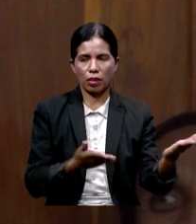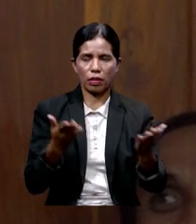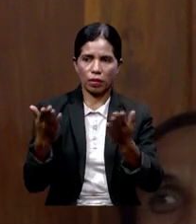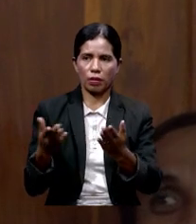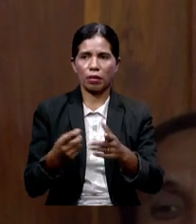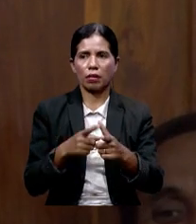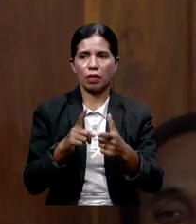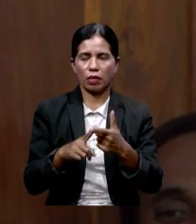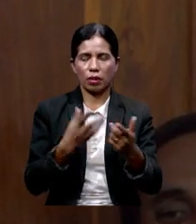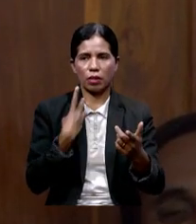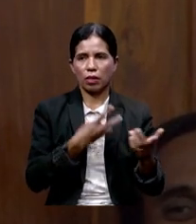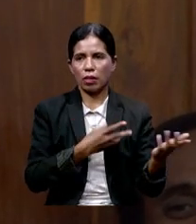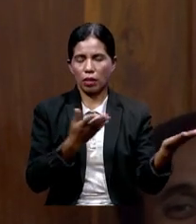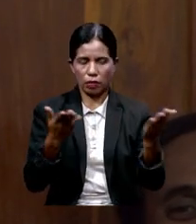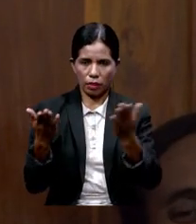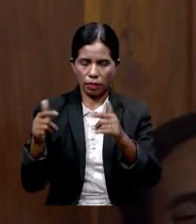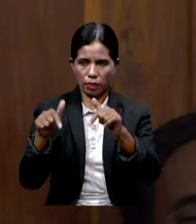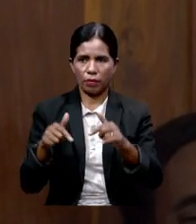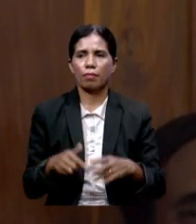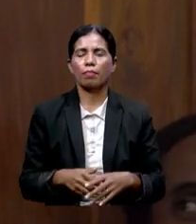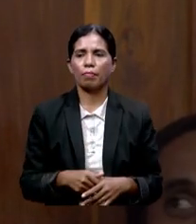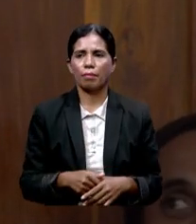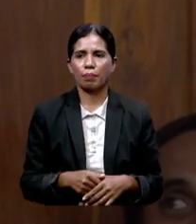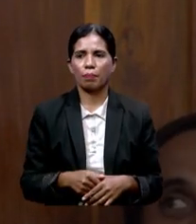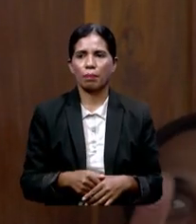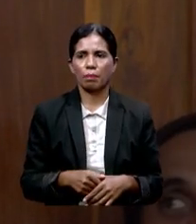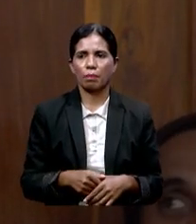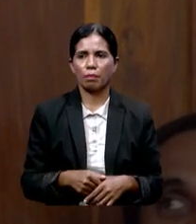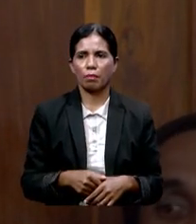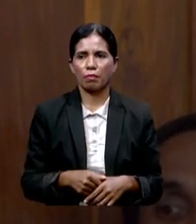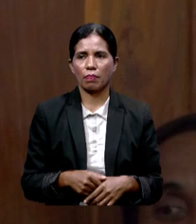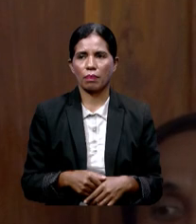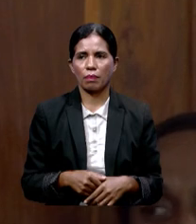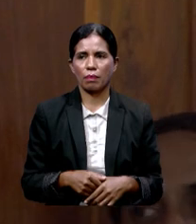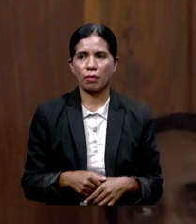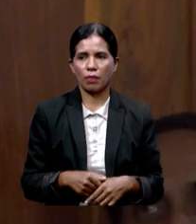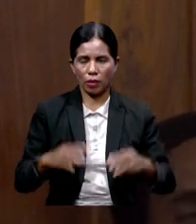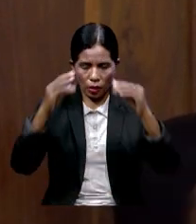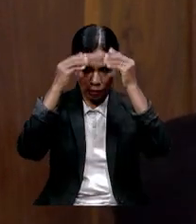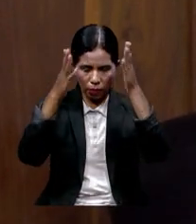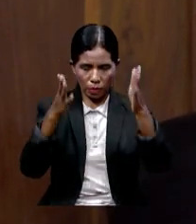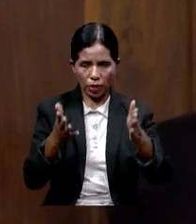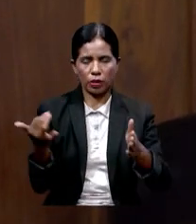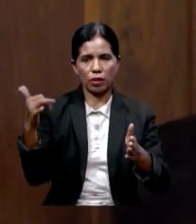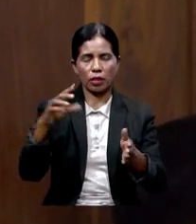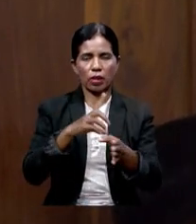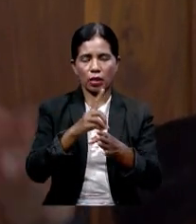Aspal de tema kita lor mai. Ναι, ναι, βέβαια. Συνόρ, προσφάω σύρα την κουρισκόλα.